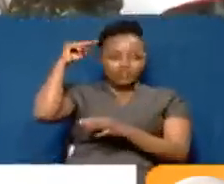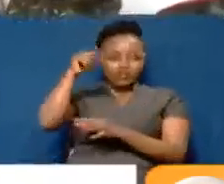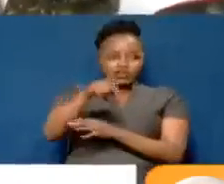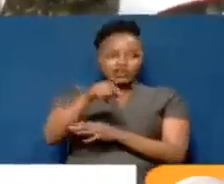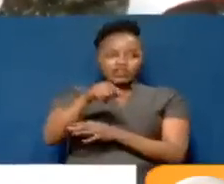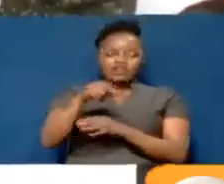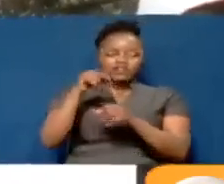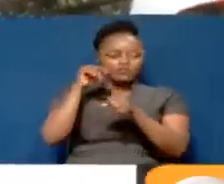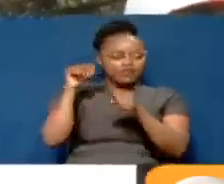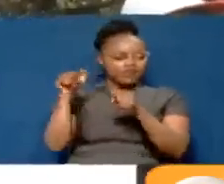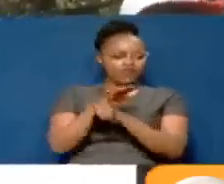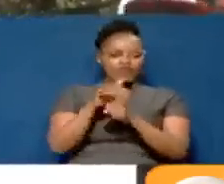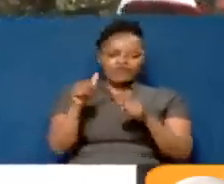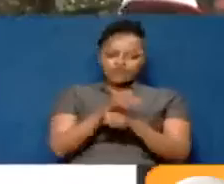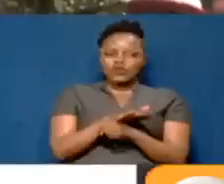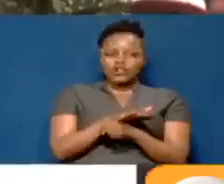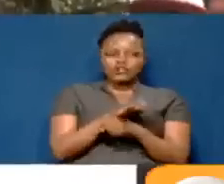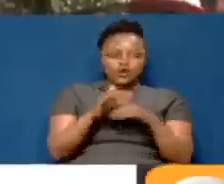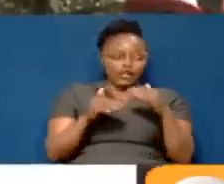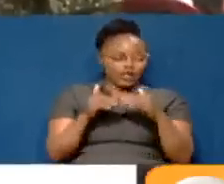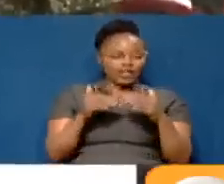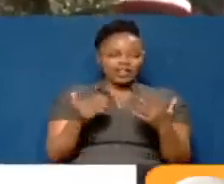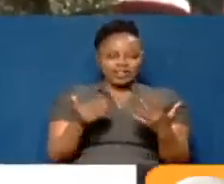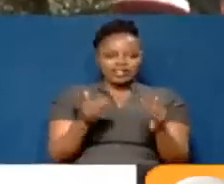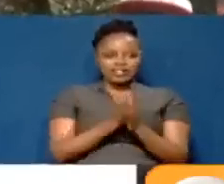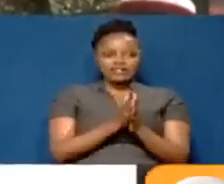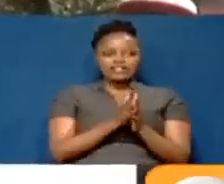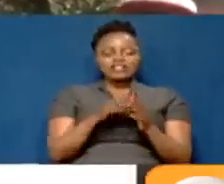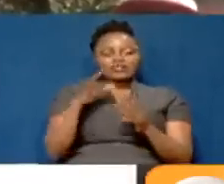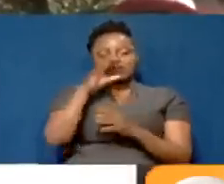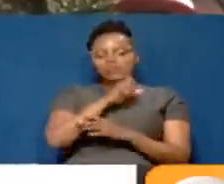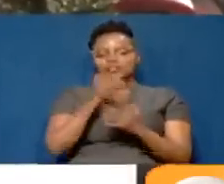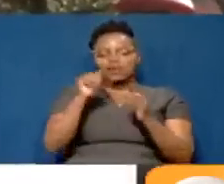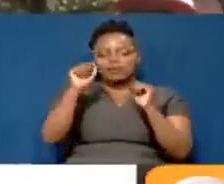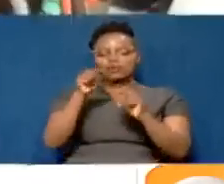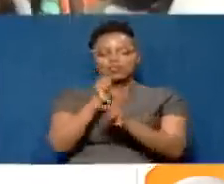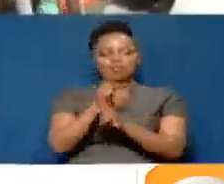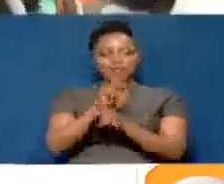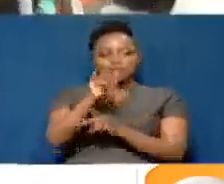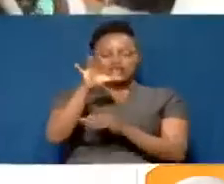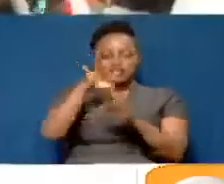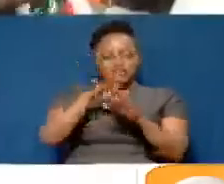mpaka injae kwa kikabu baka ikoze mahali pengine pakuwekwa.